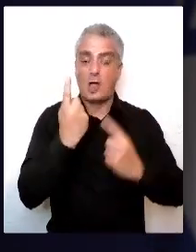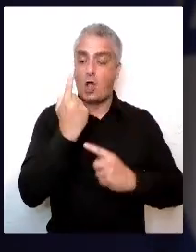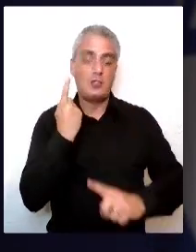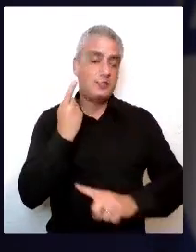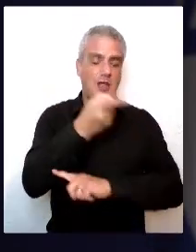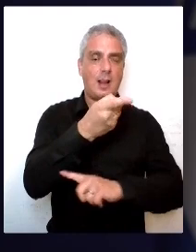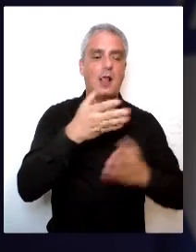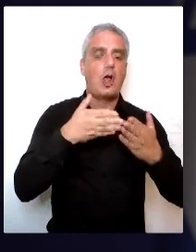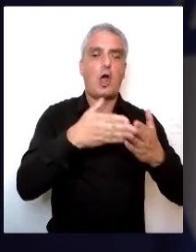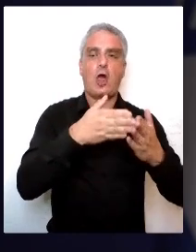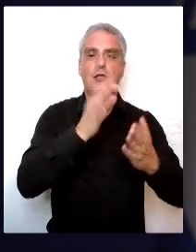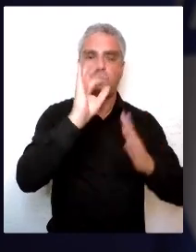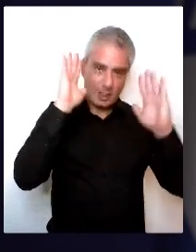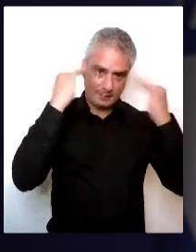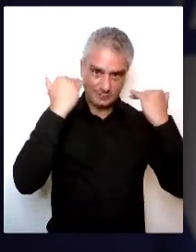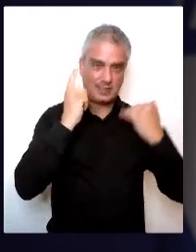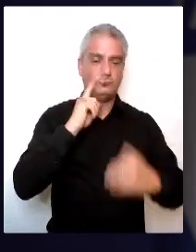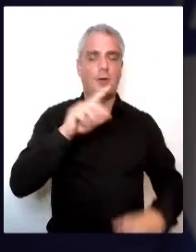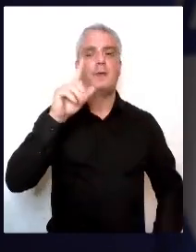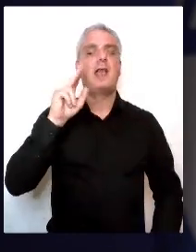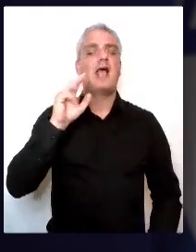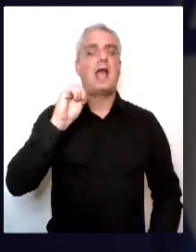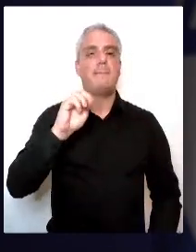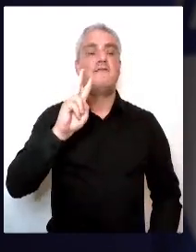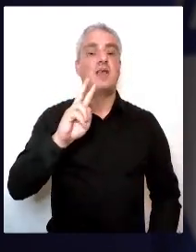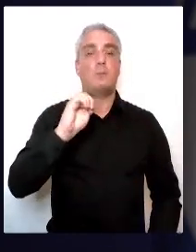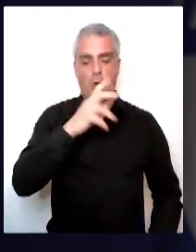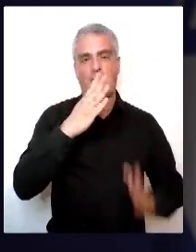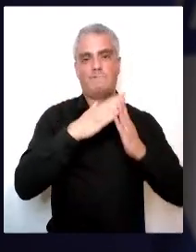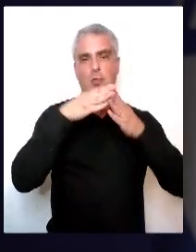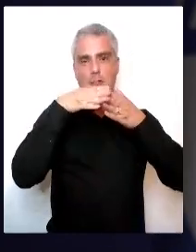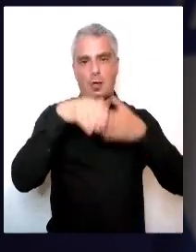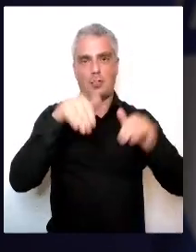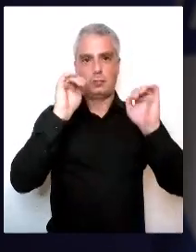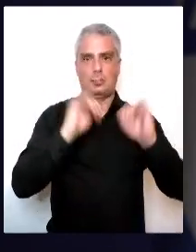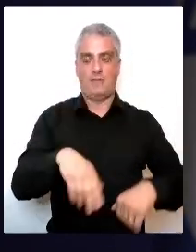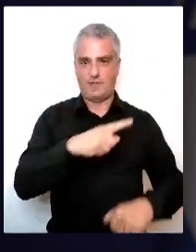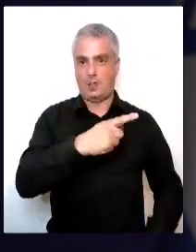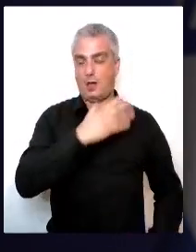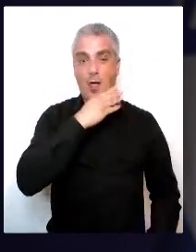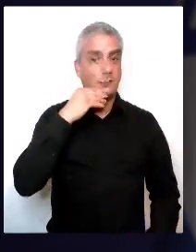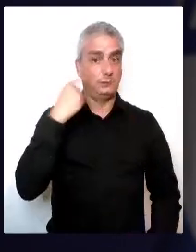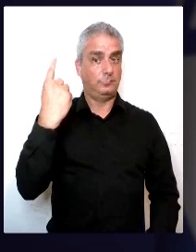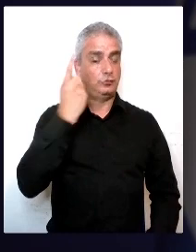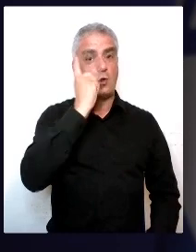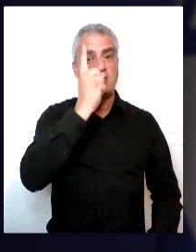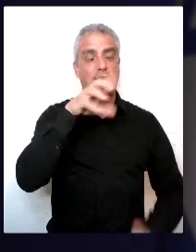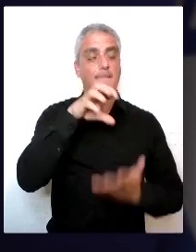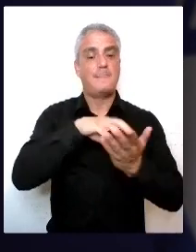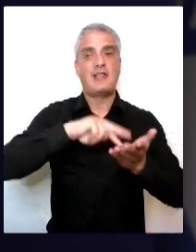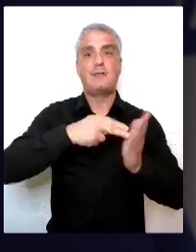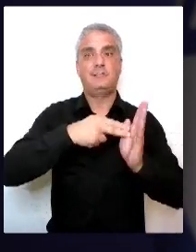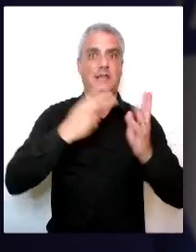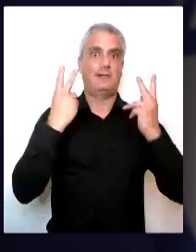באוניית סוחר מצרית בשם mv מונלייט והטביע אותה חסה נסרה לעצמו היים על מתקנים אסטרטגים